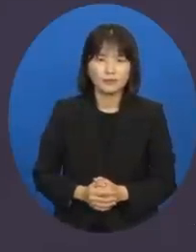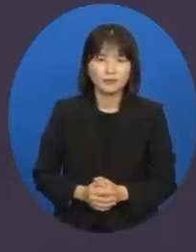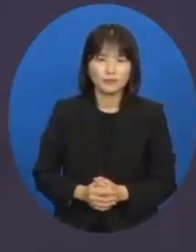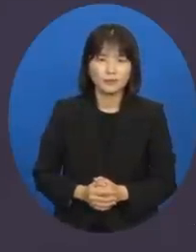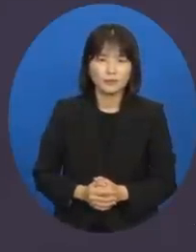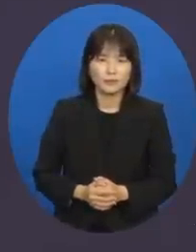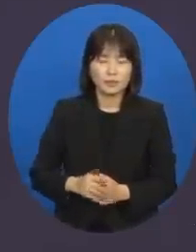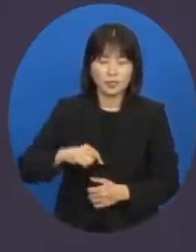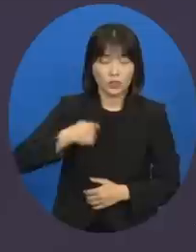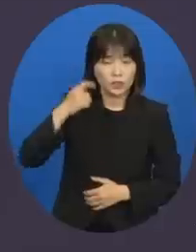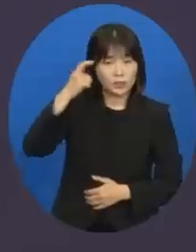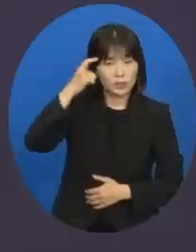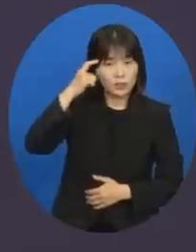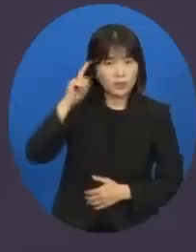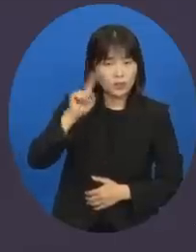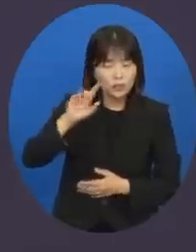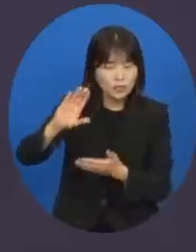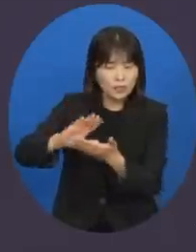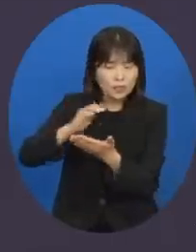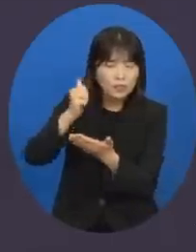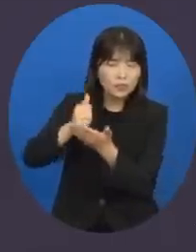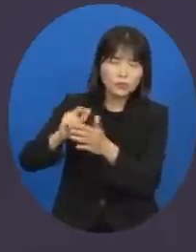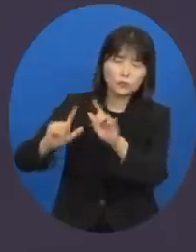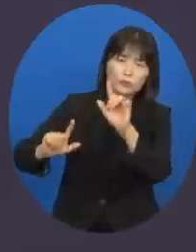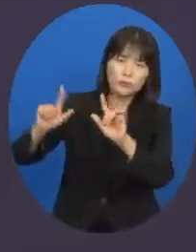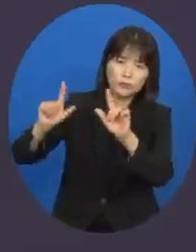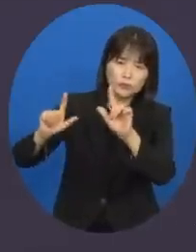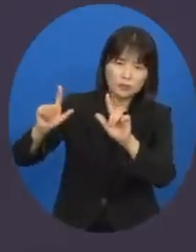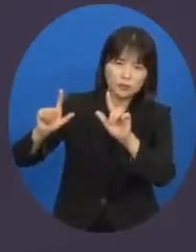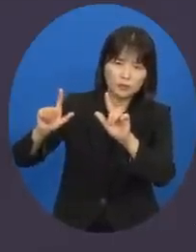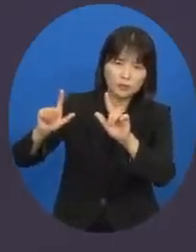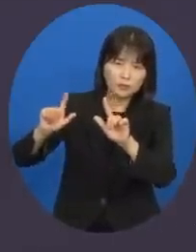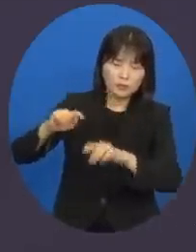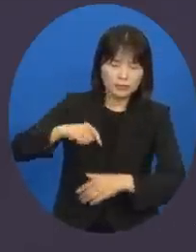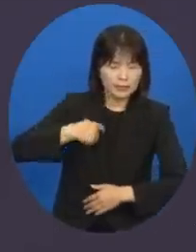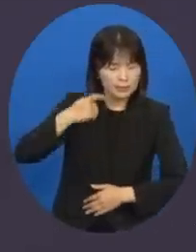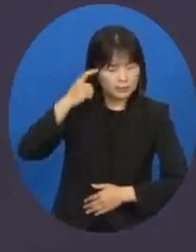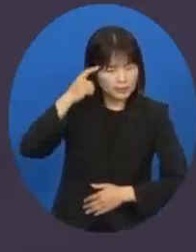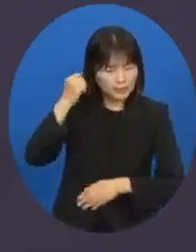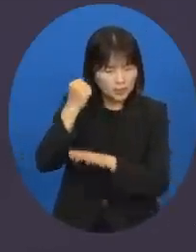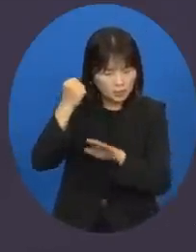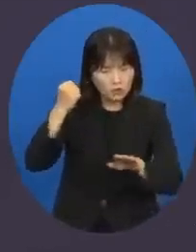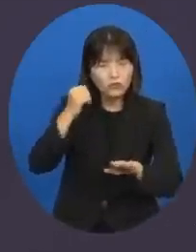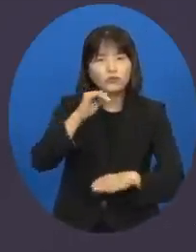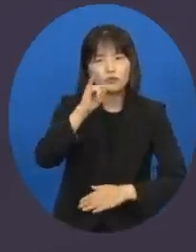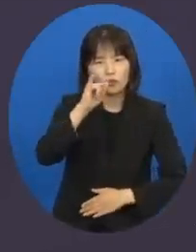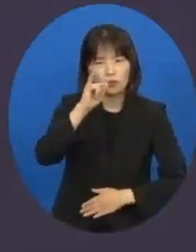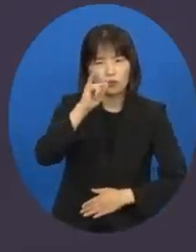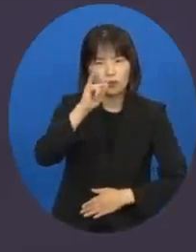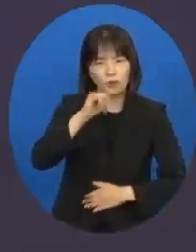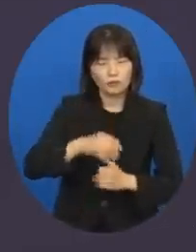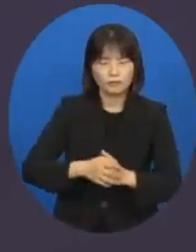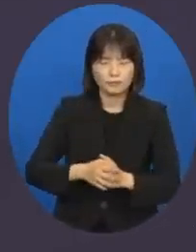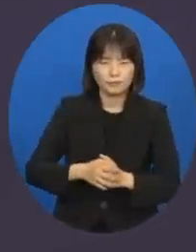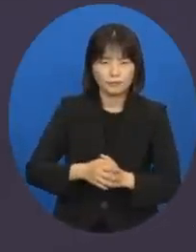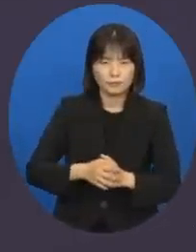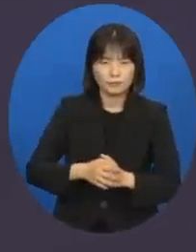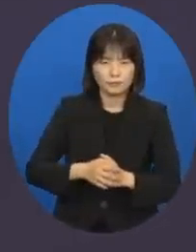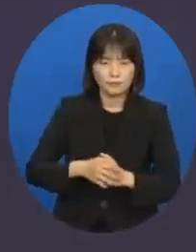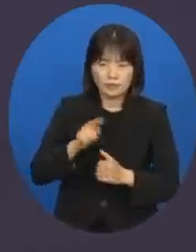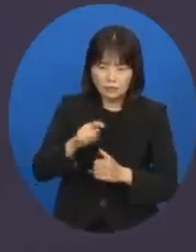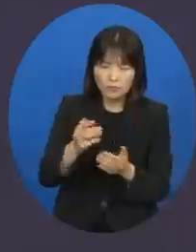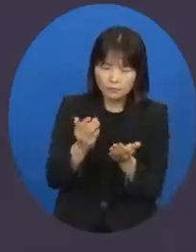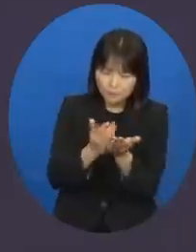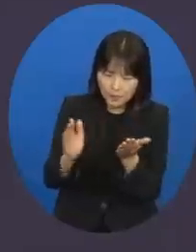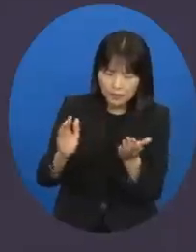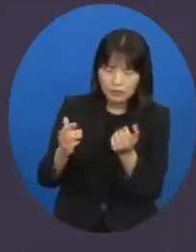자신이 생각한 어떤 그리스도상, 어떤 자신이 생각한 기준이 있어요. 그거에서 벗어났기 때문에 이